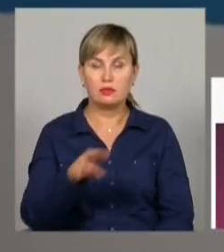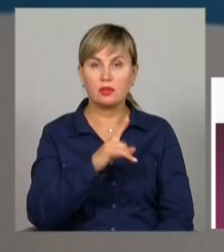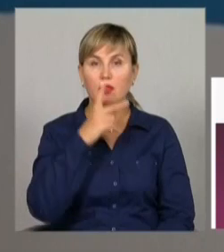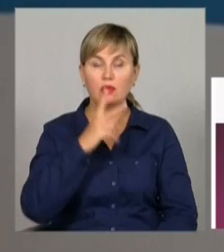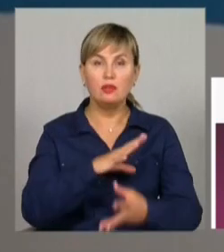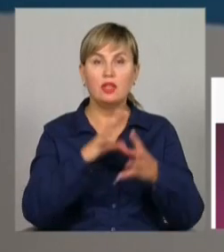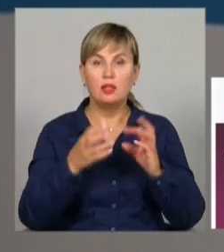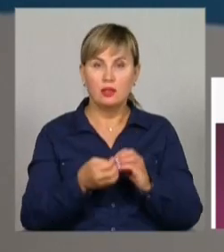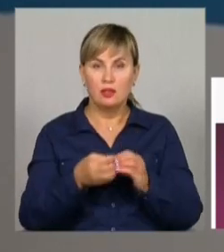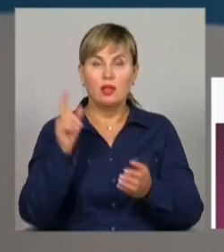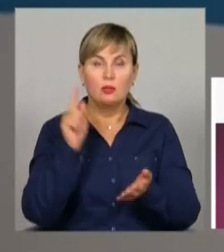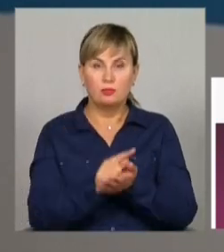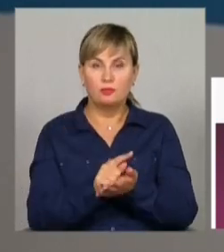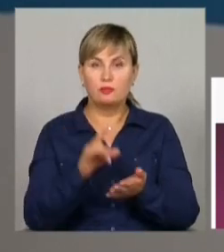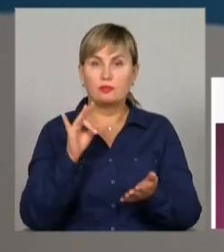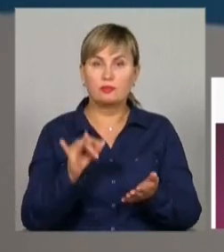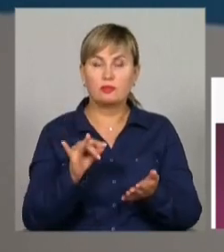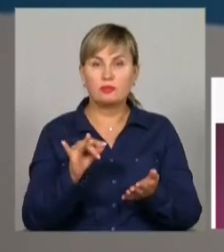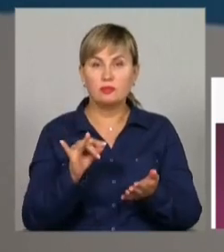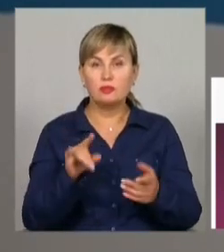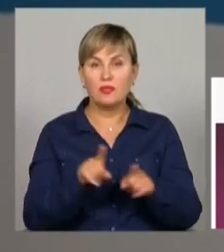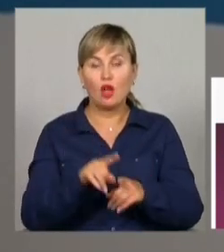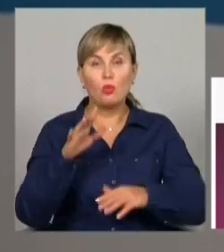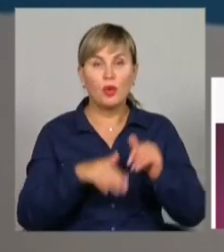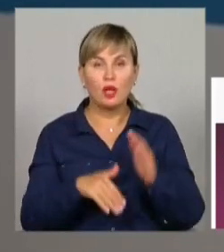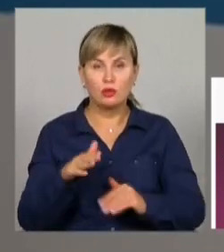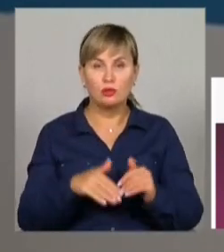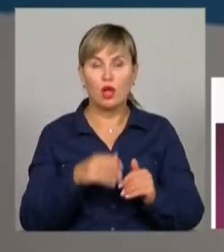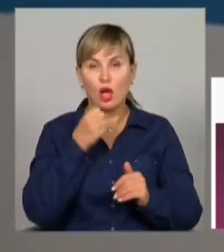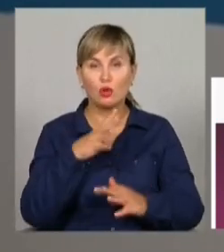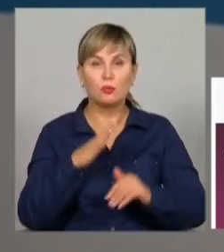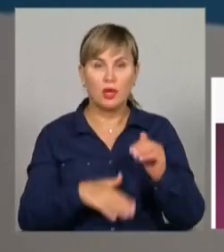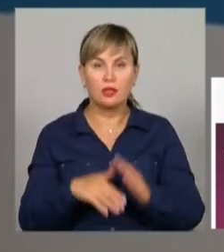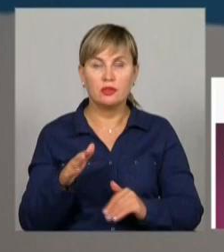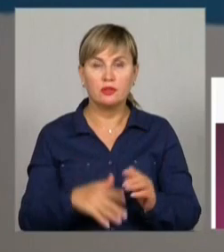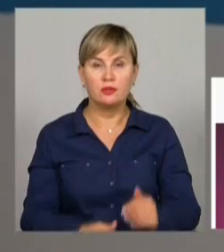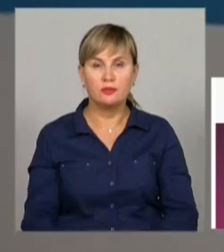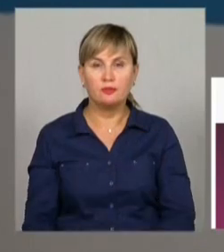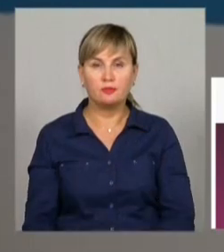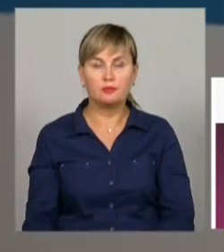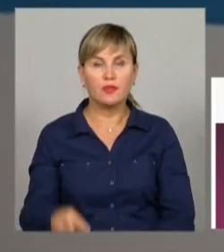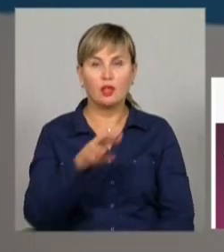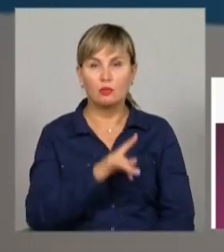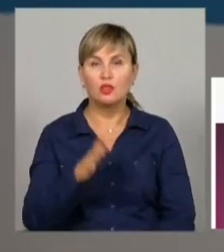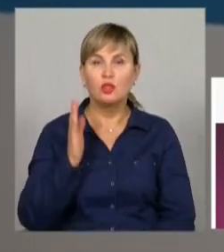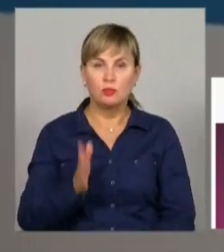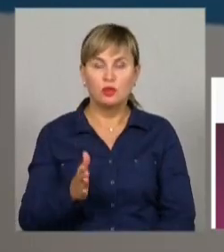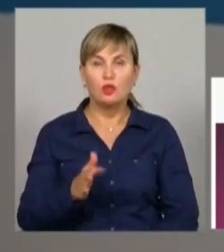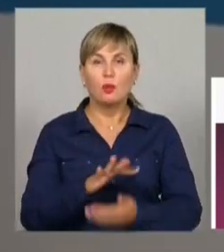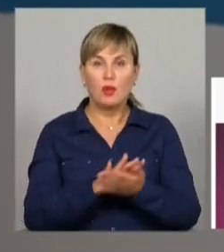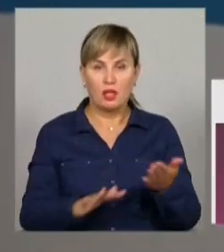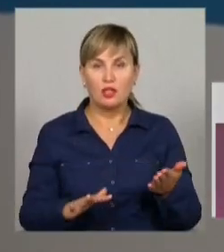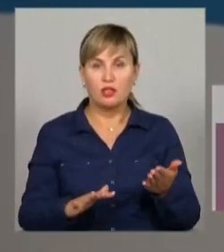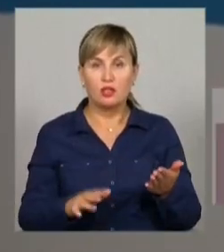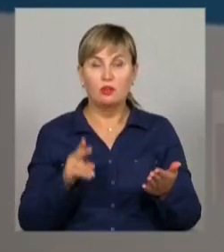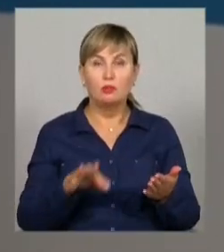И вот такую практику, хорошую практику мы будем продолжать и